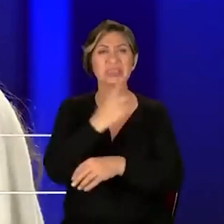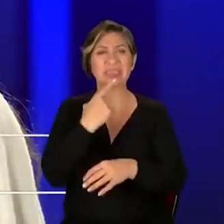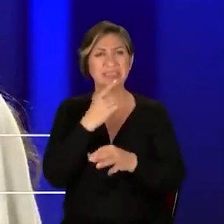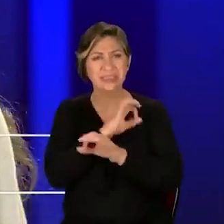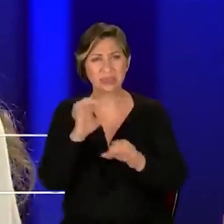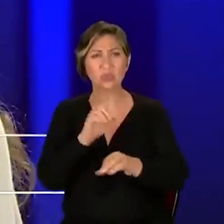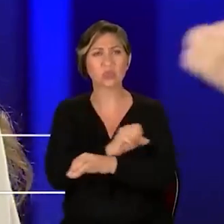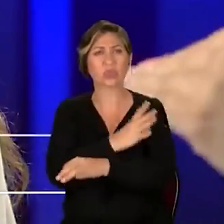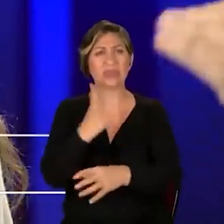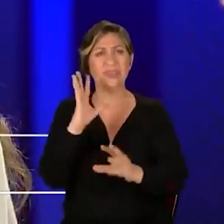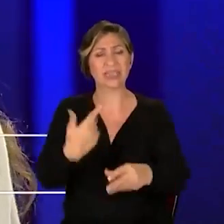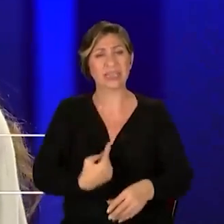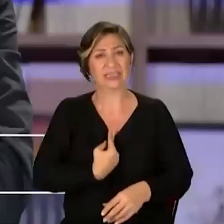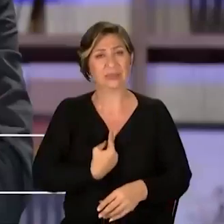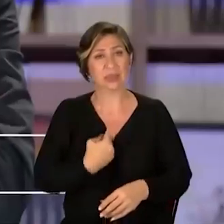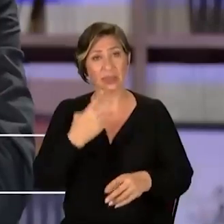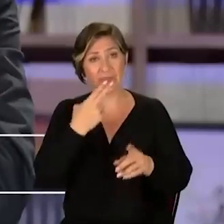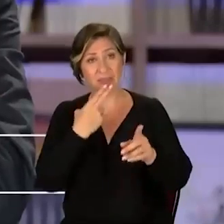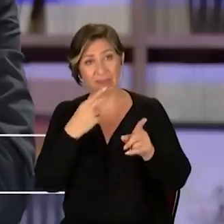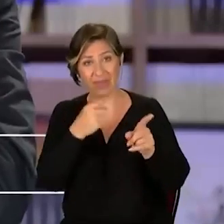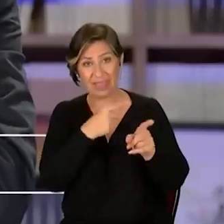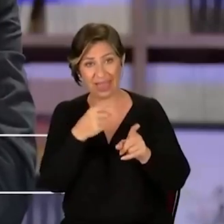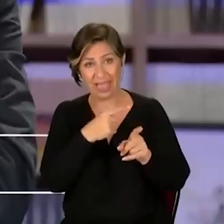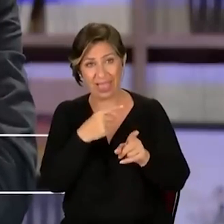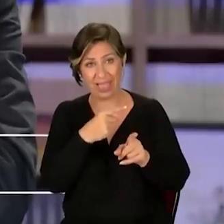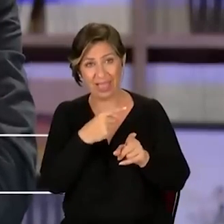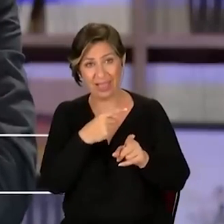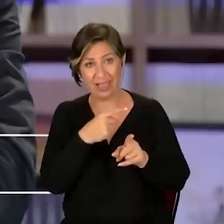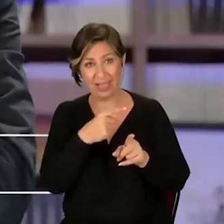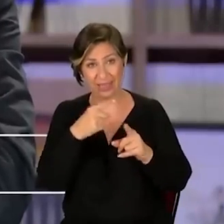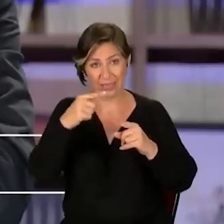duyguları daha fazla hisseder. Siz burada hanımefendiyle